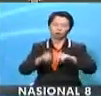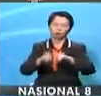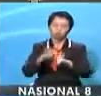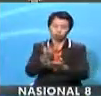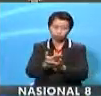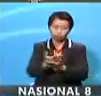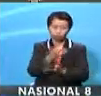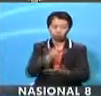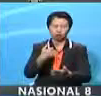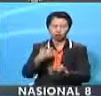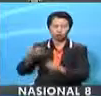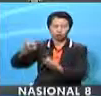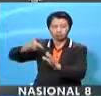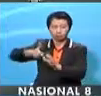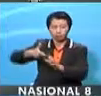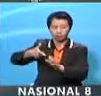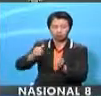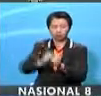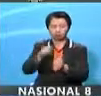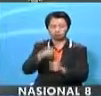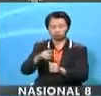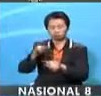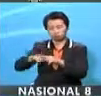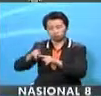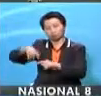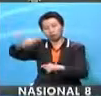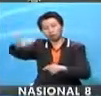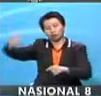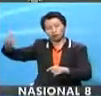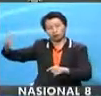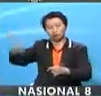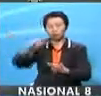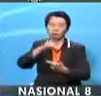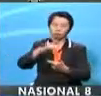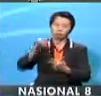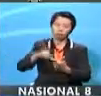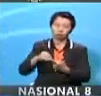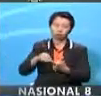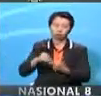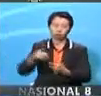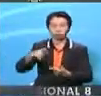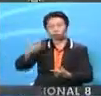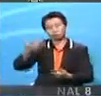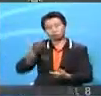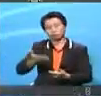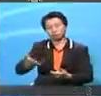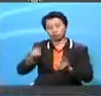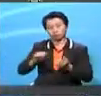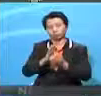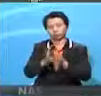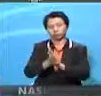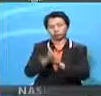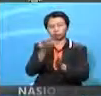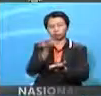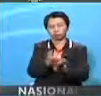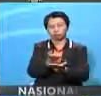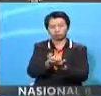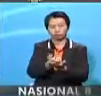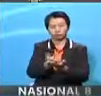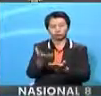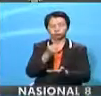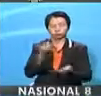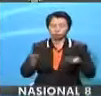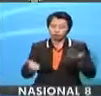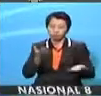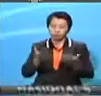minyak dan bergantung kepada faktor-faktor lain ataupun hasil-hasil lain yang boleh menjadi ekonomi. Dan